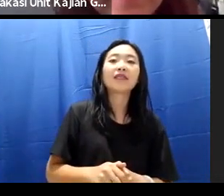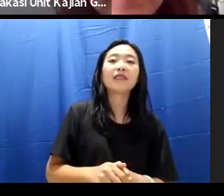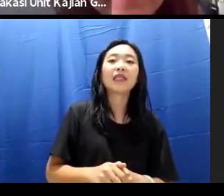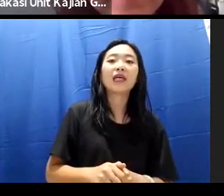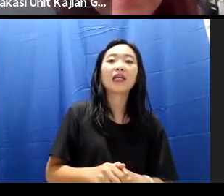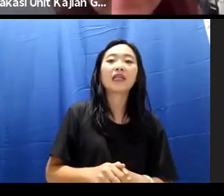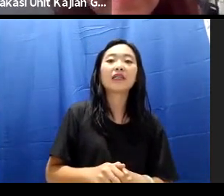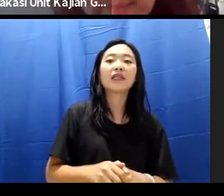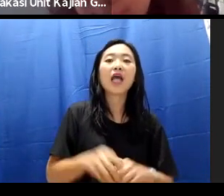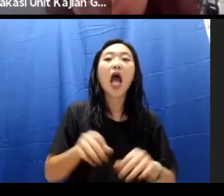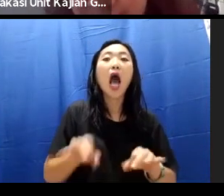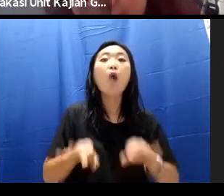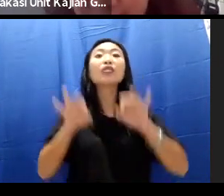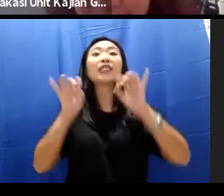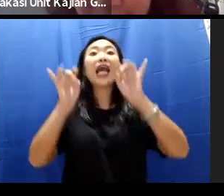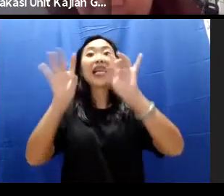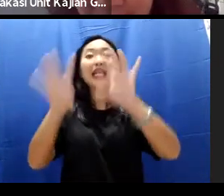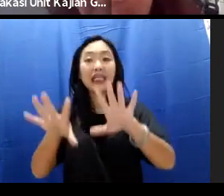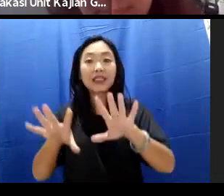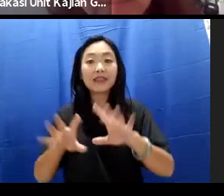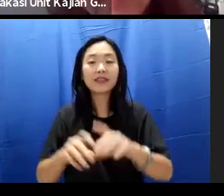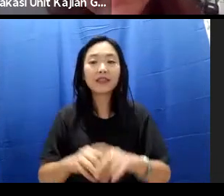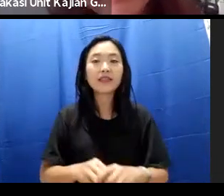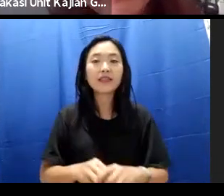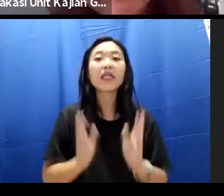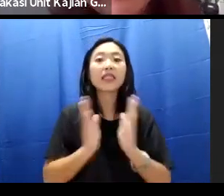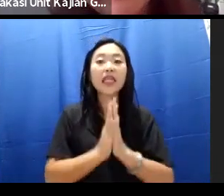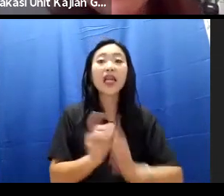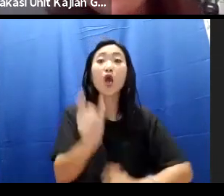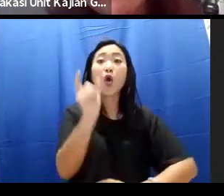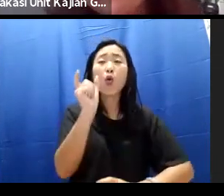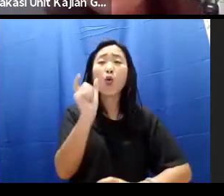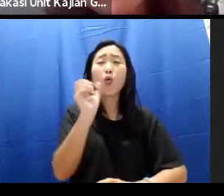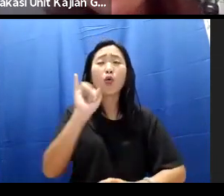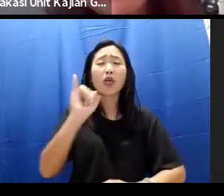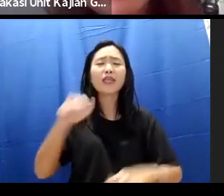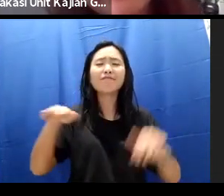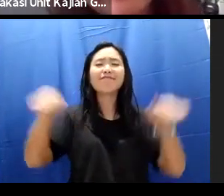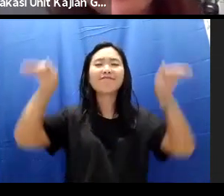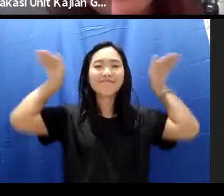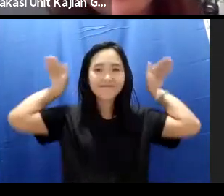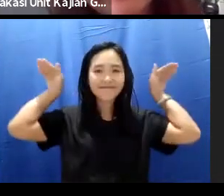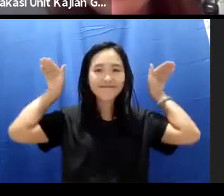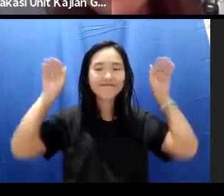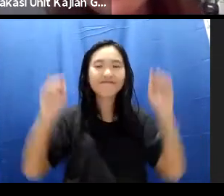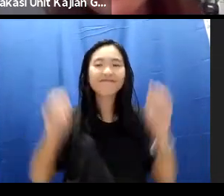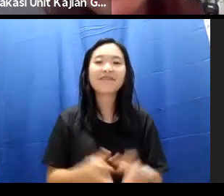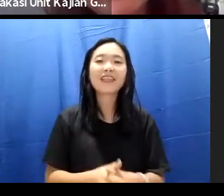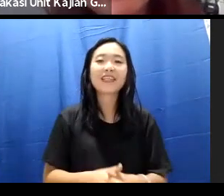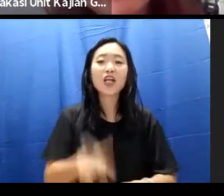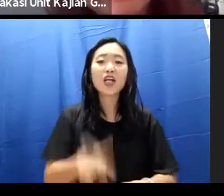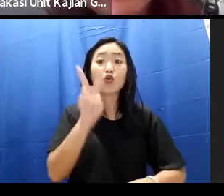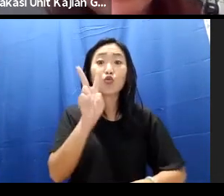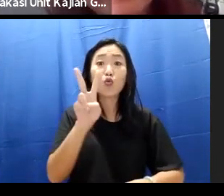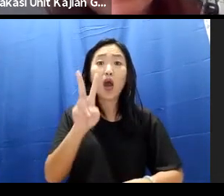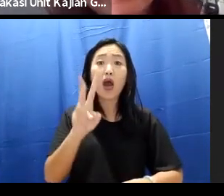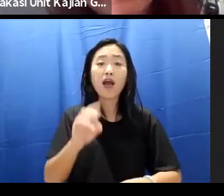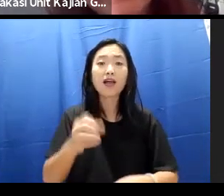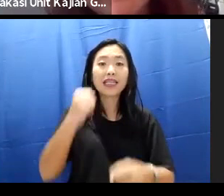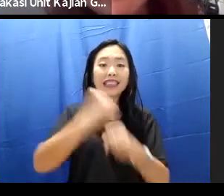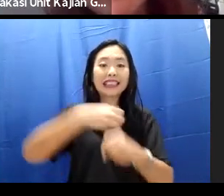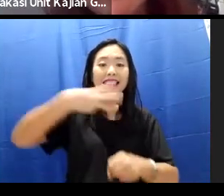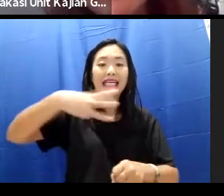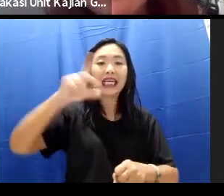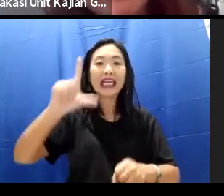Doktor Sosiologi dari Universitas Indonesia. Mbak Ibah juga selain meraih 2 gelar S3, ia